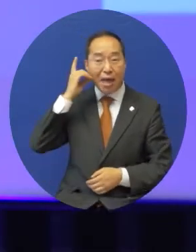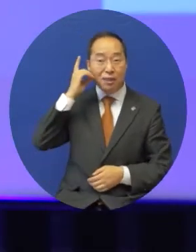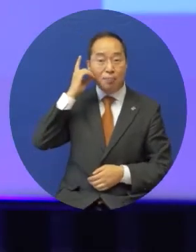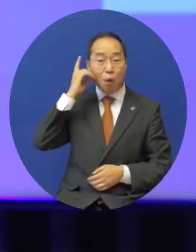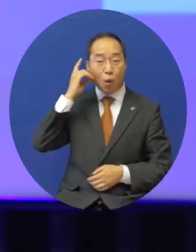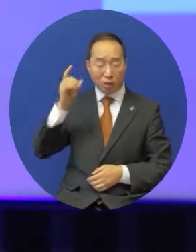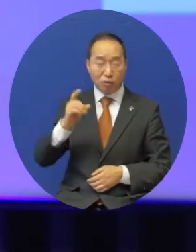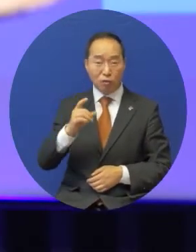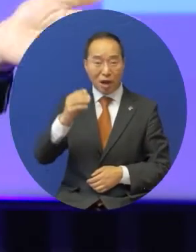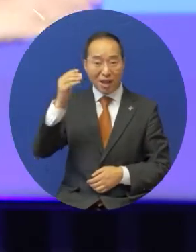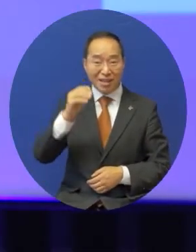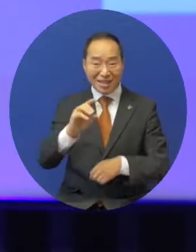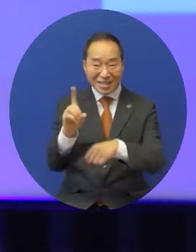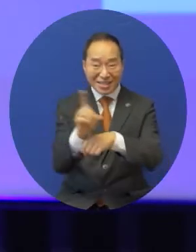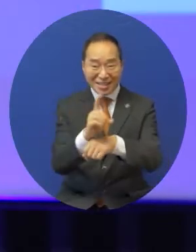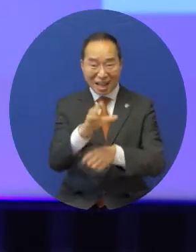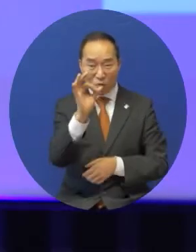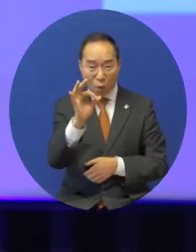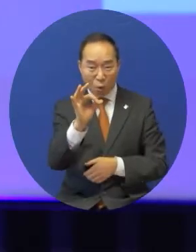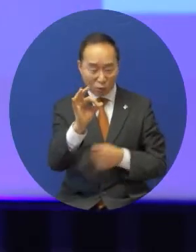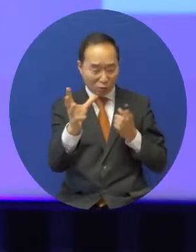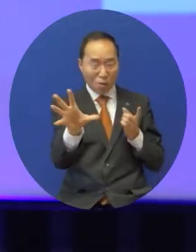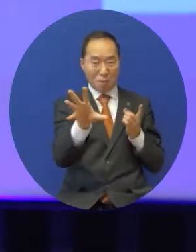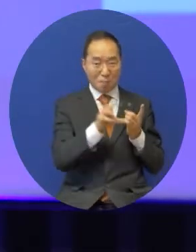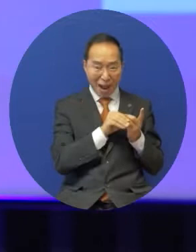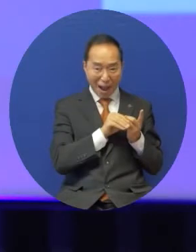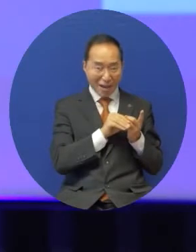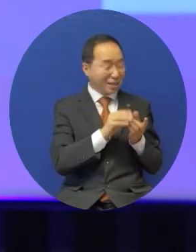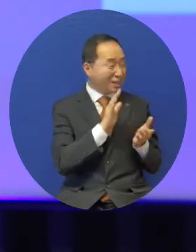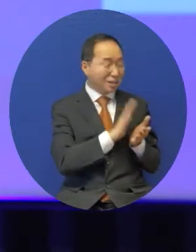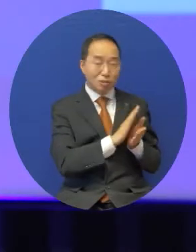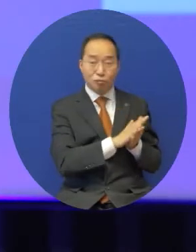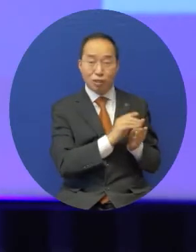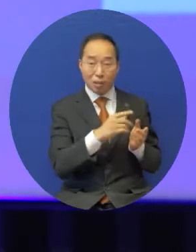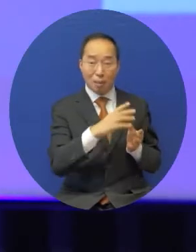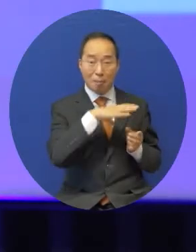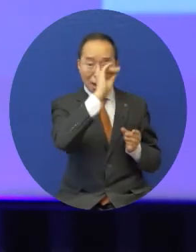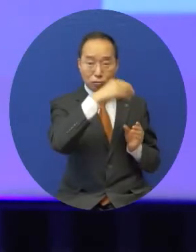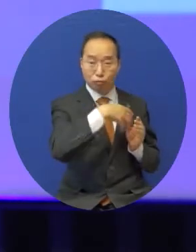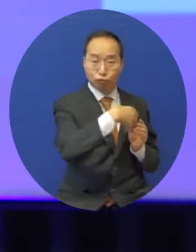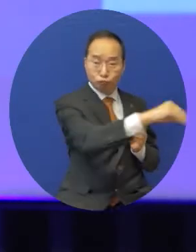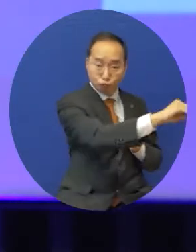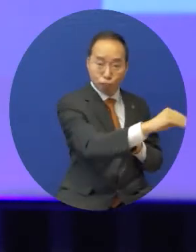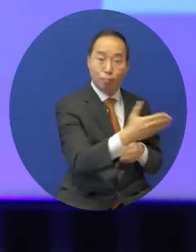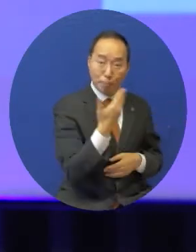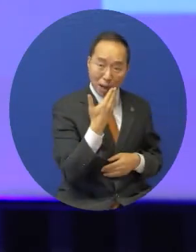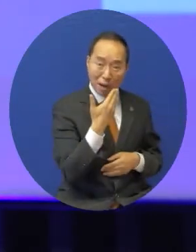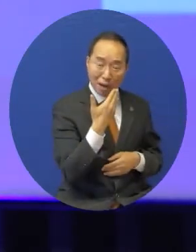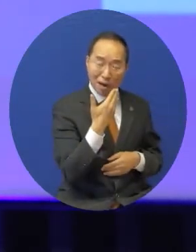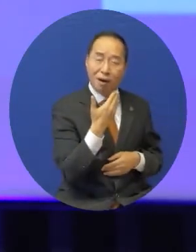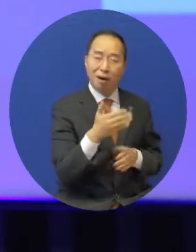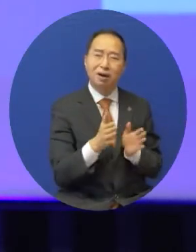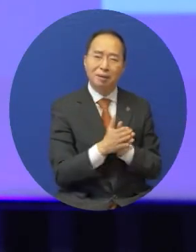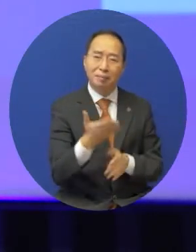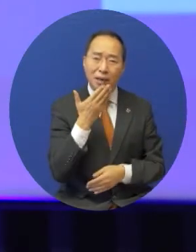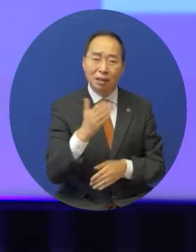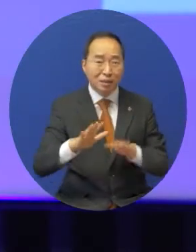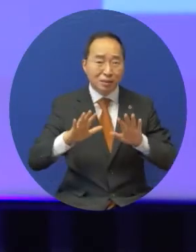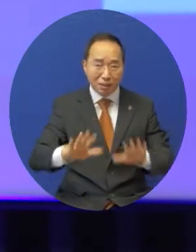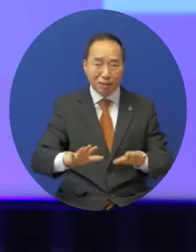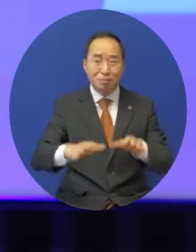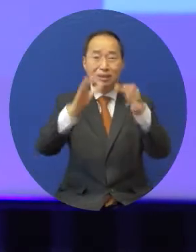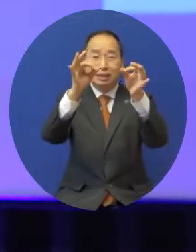아마 핸드폰으로 디지털 원화를 받아서 바로 친구한테 핸드폰으로 바로 이렇게